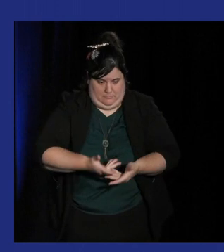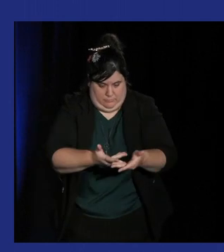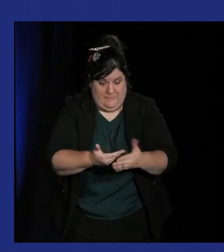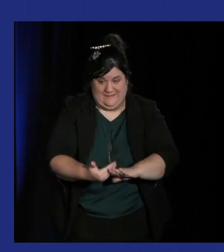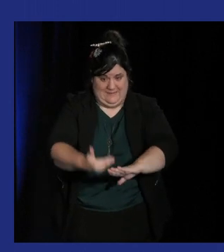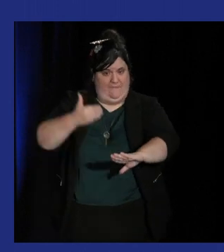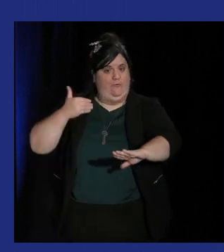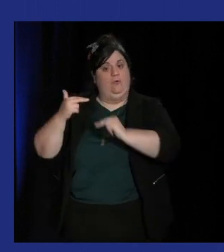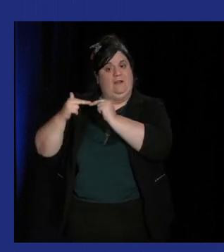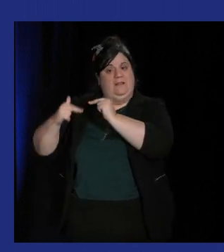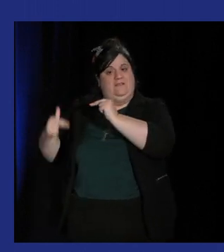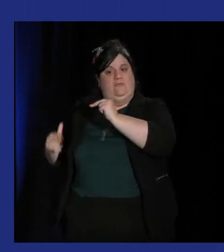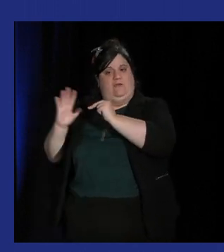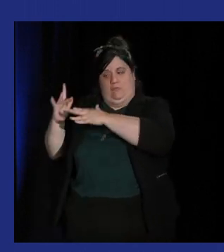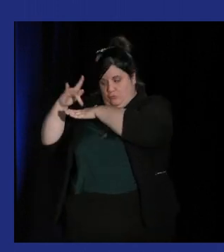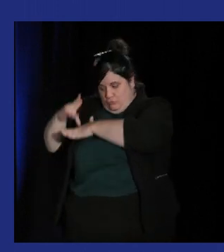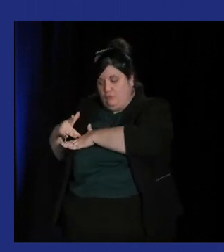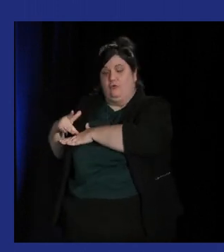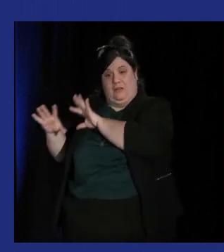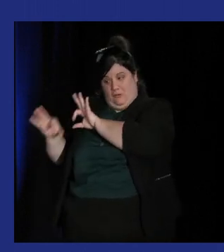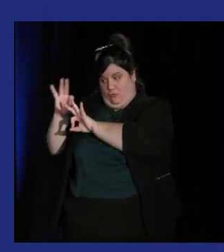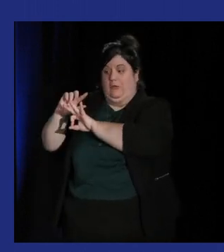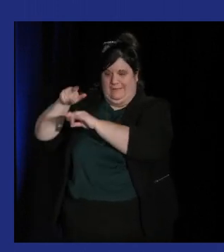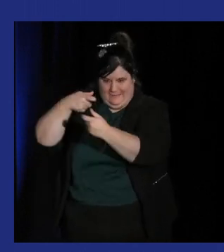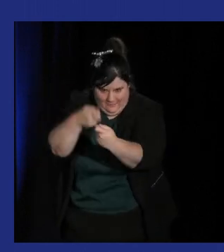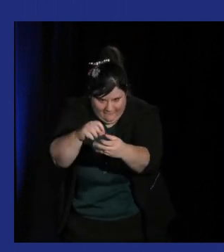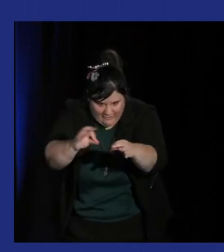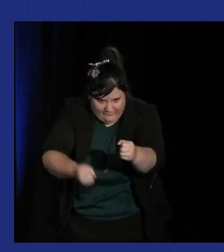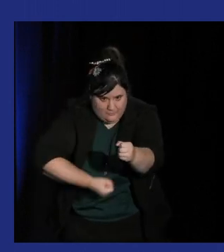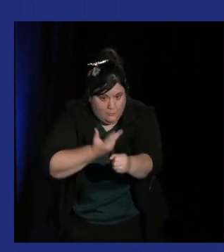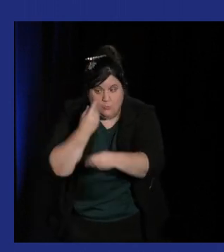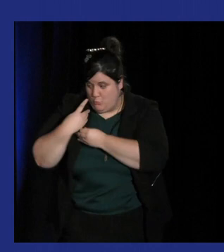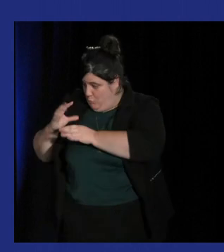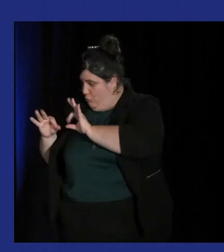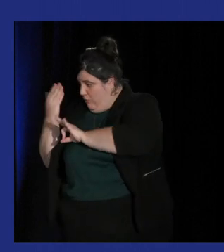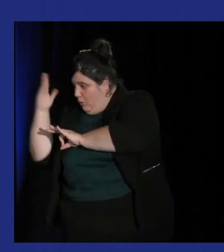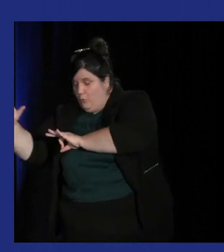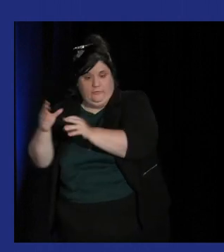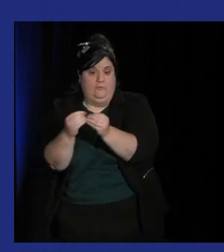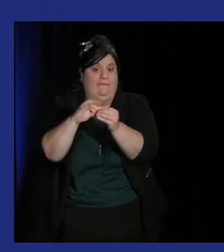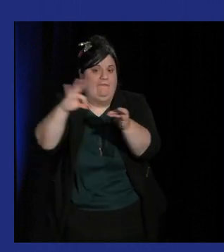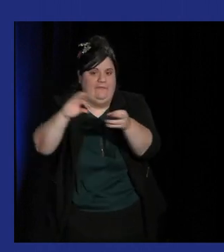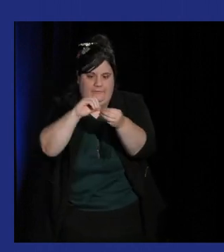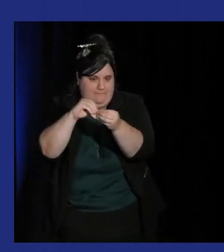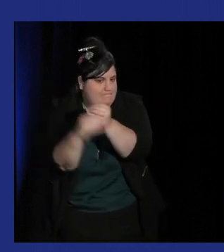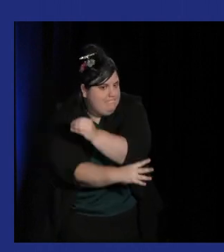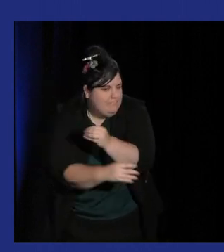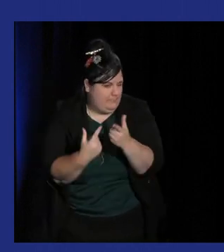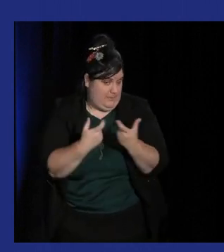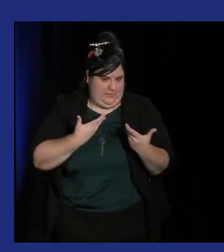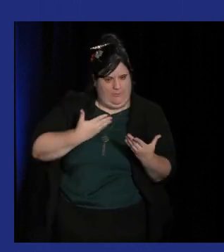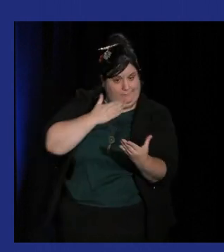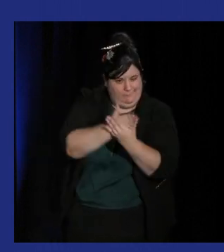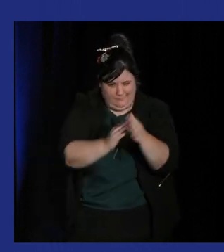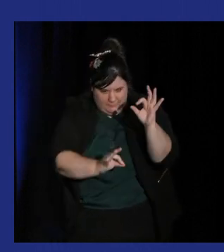régler tout ça après enjeu et modifier directement tous ces aspects là aussi c'est vrai que c'est intéressant